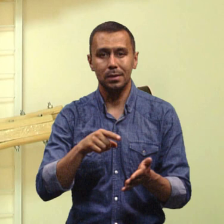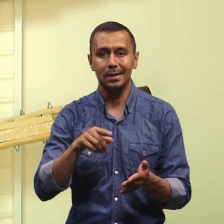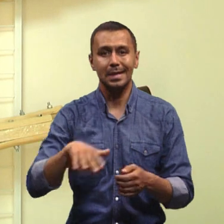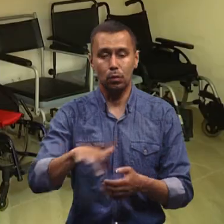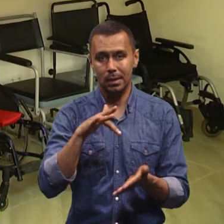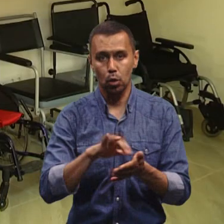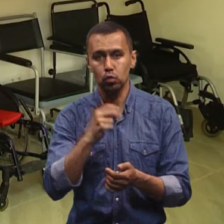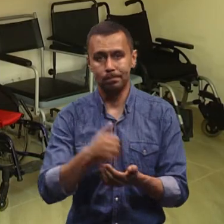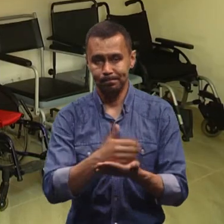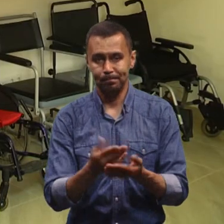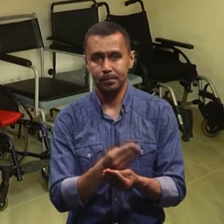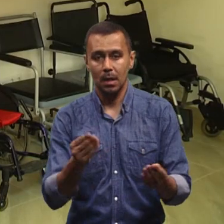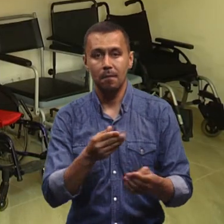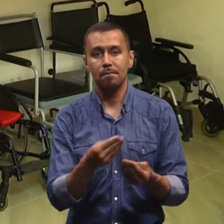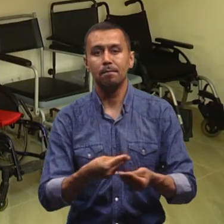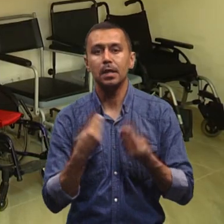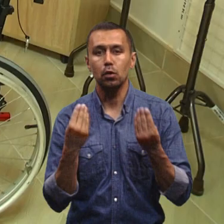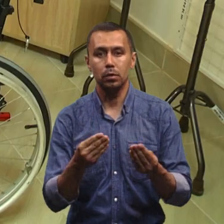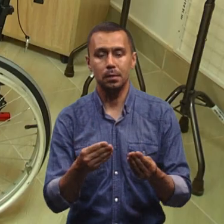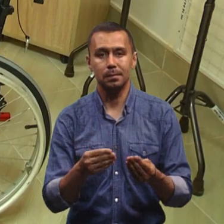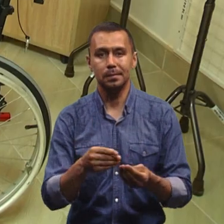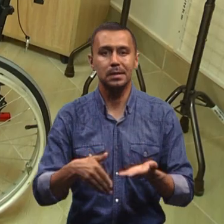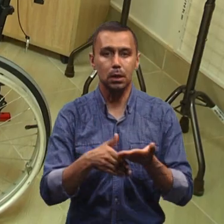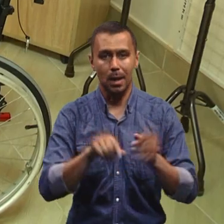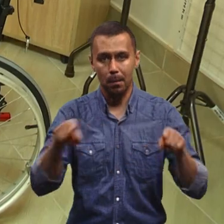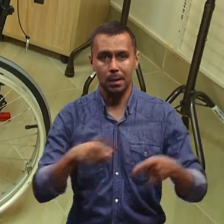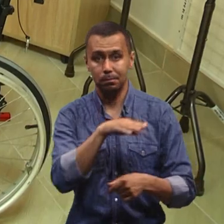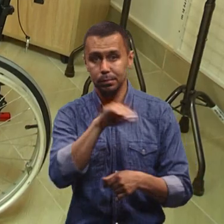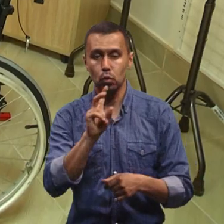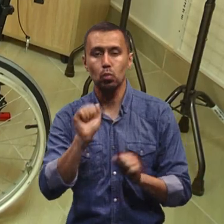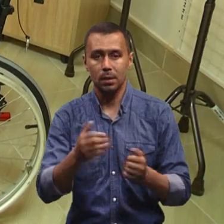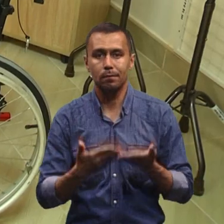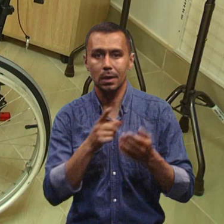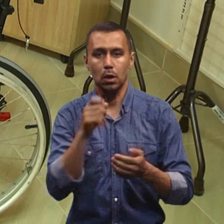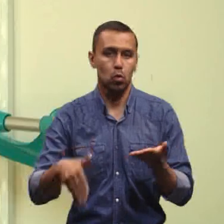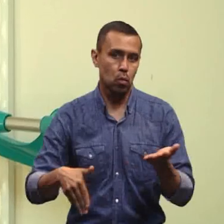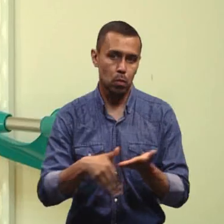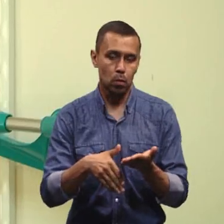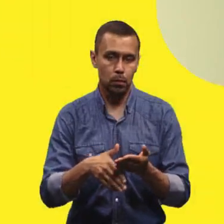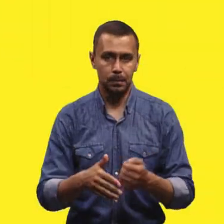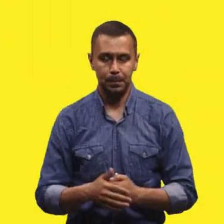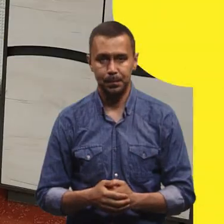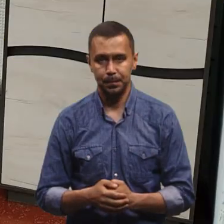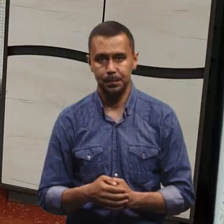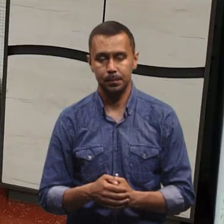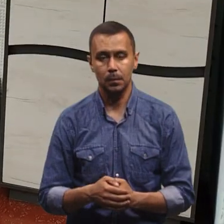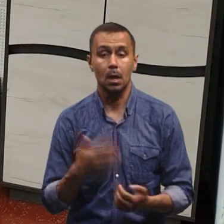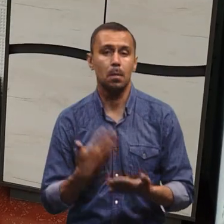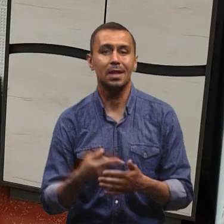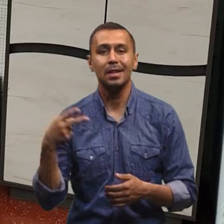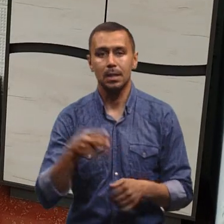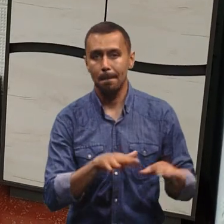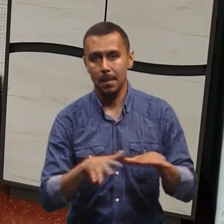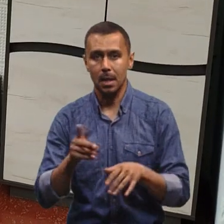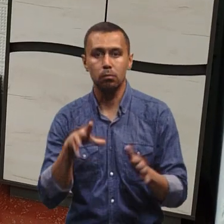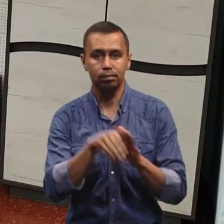ТЕР-центрі соцобслуговування видають засоби реабілітації на прокат. Хто може звернутися за допомогою? Майже 2000